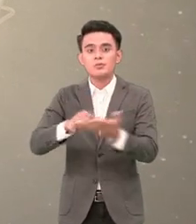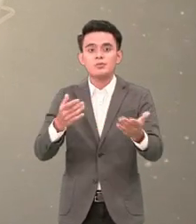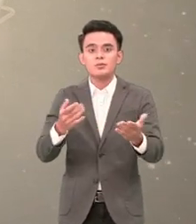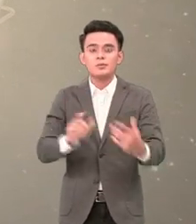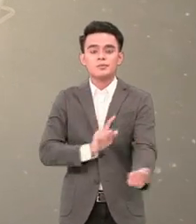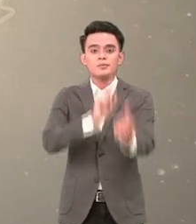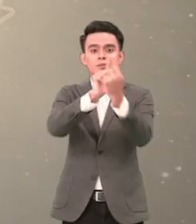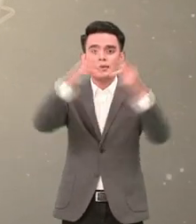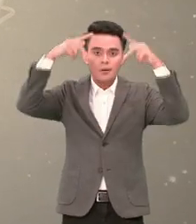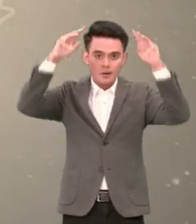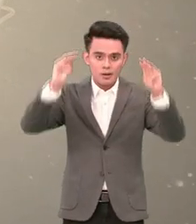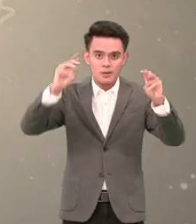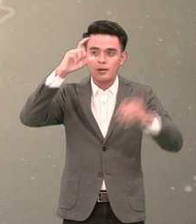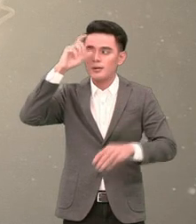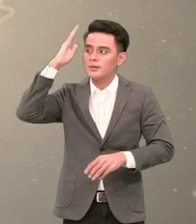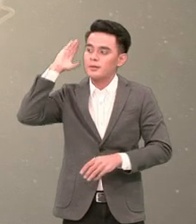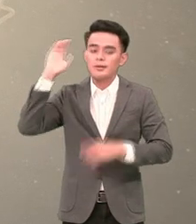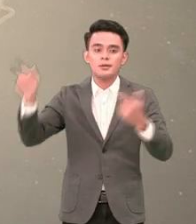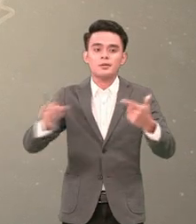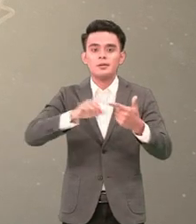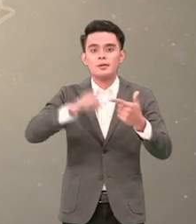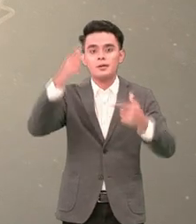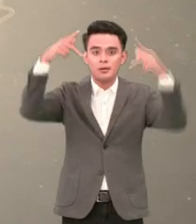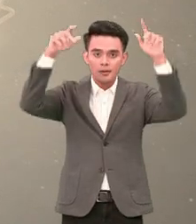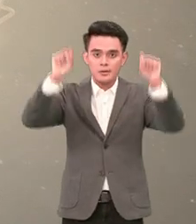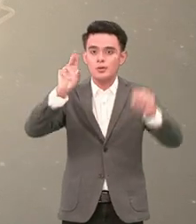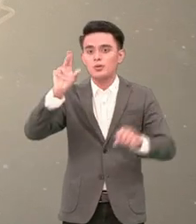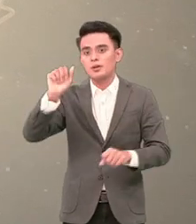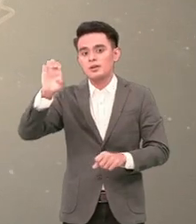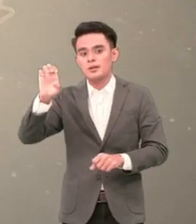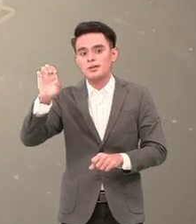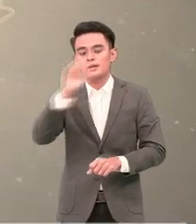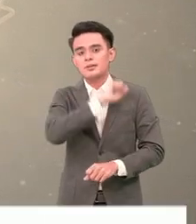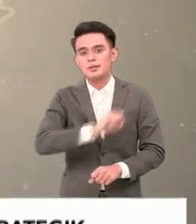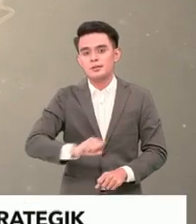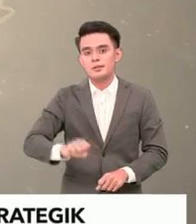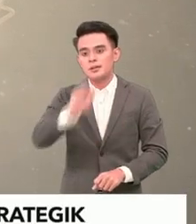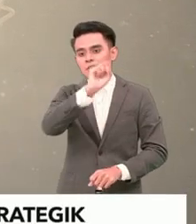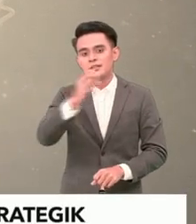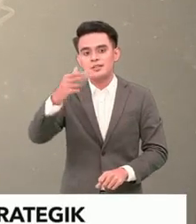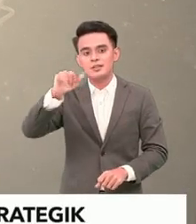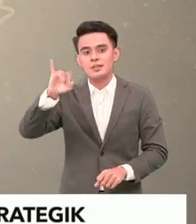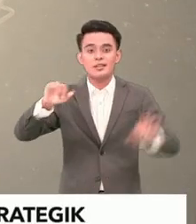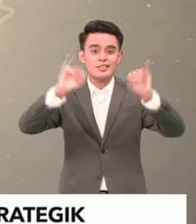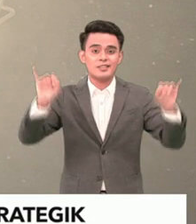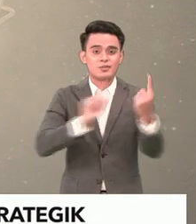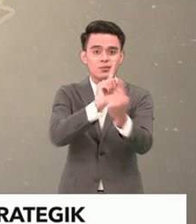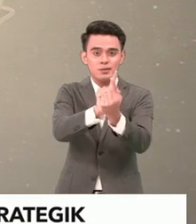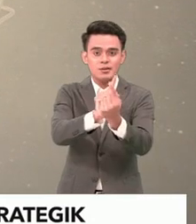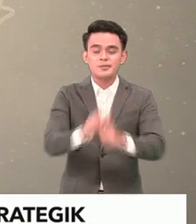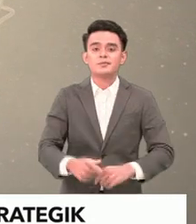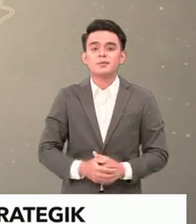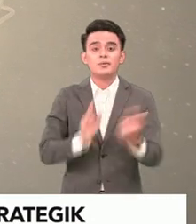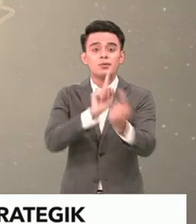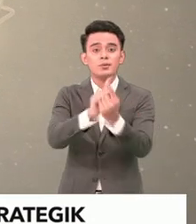si pertemuan antara Perdana Menteri dan juga presiden UI Syekh Muhammad Al Zahid Al nahyan padi lain